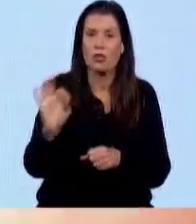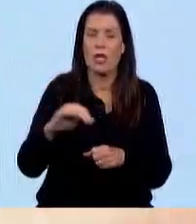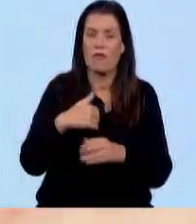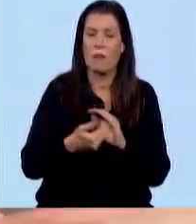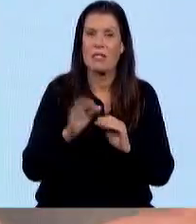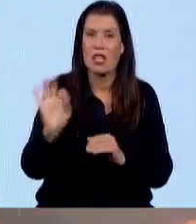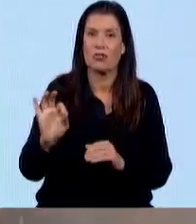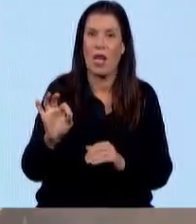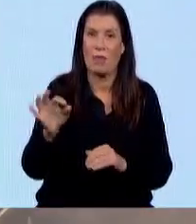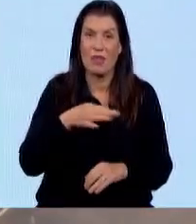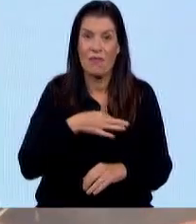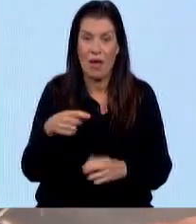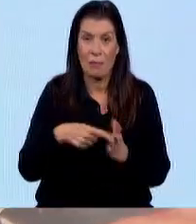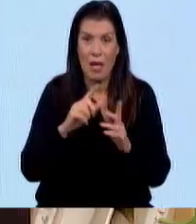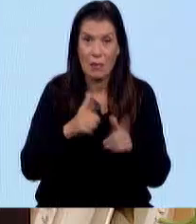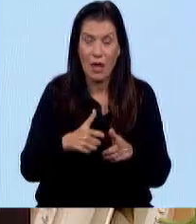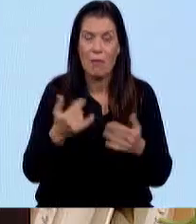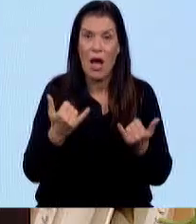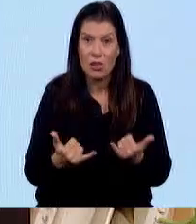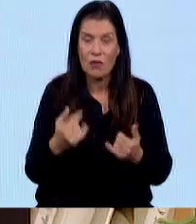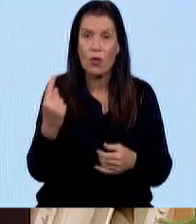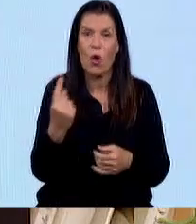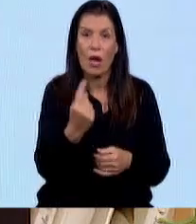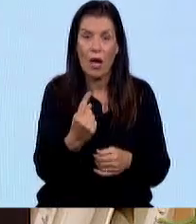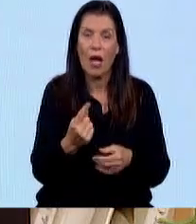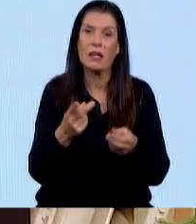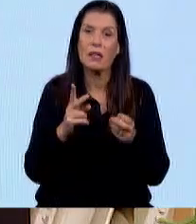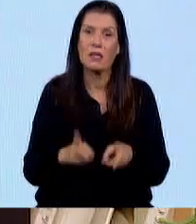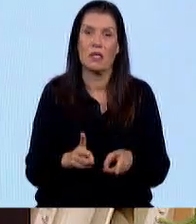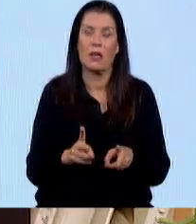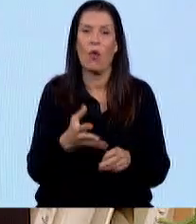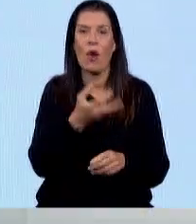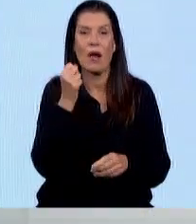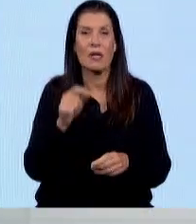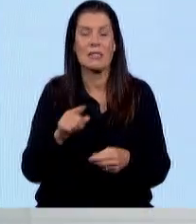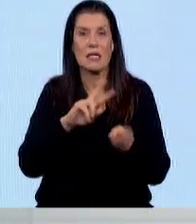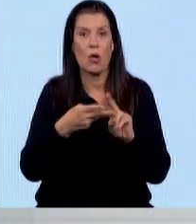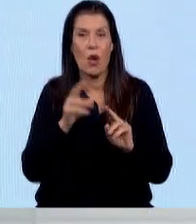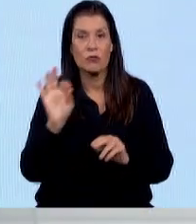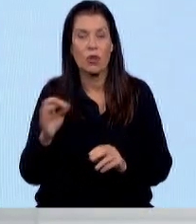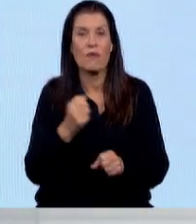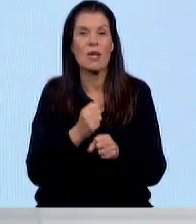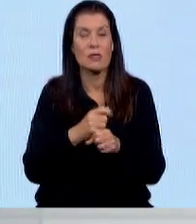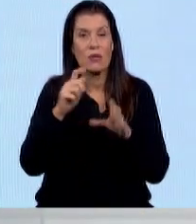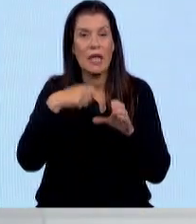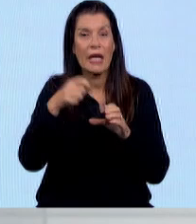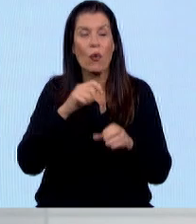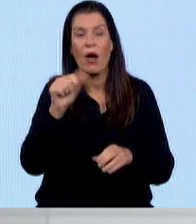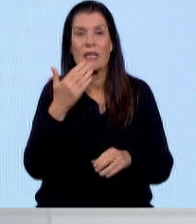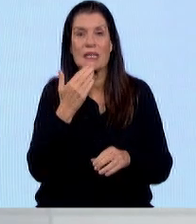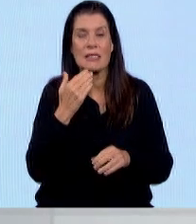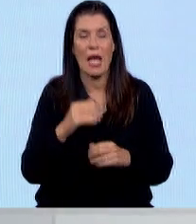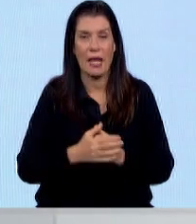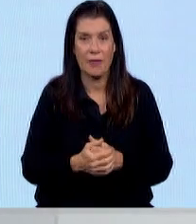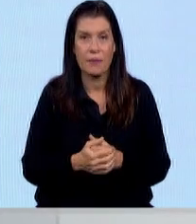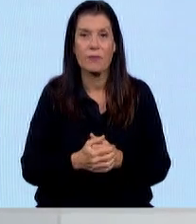במלחמה. כל אחד ייקח את זה לעולם שלו ויעשה את הקינוח הכי ישראלי בעיניו. החיוך והתשוקה של דביר לשוקולד היו שם